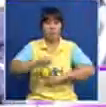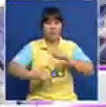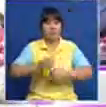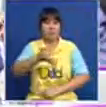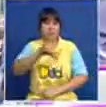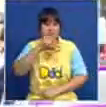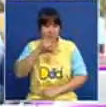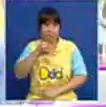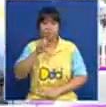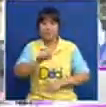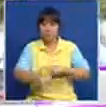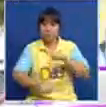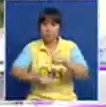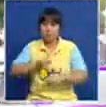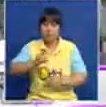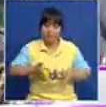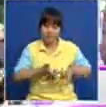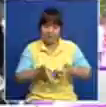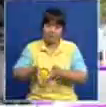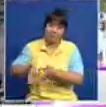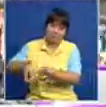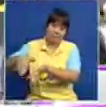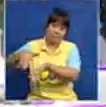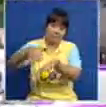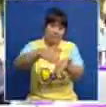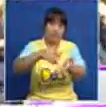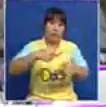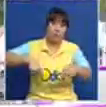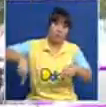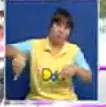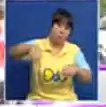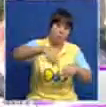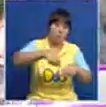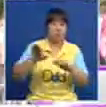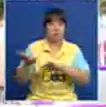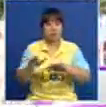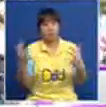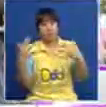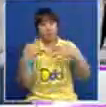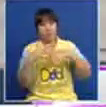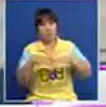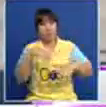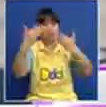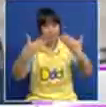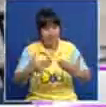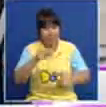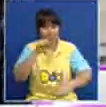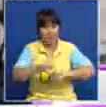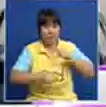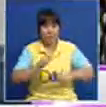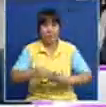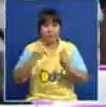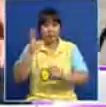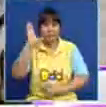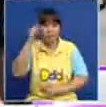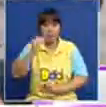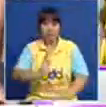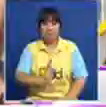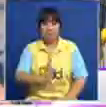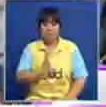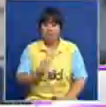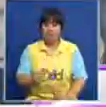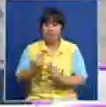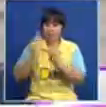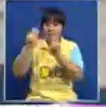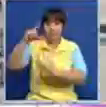อมปั่นจักรยานไปตามเส้นทางรอบอำเภอดำเนินสะดวกเพื่อเตรียมเข้าร่วมในกิจกรรมปั่นเพื่อพ่อ Bike for Dad เฉลิมพระเกียรติพระบา